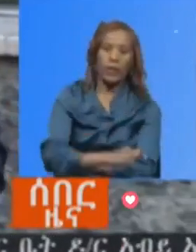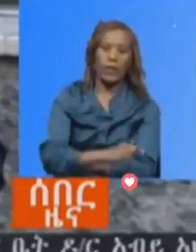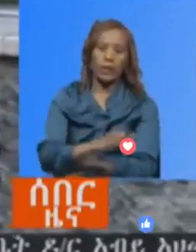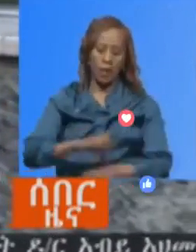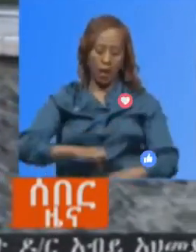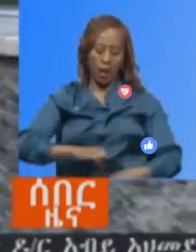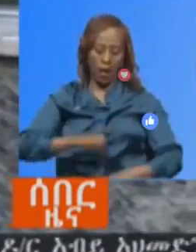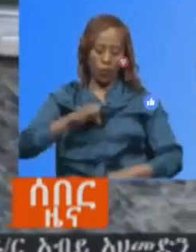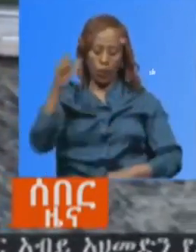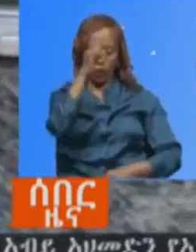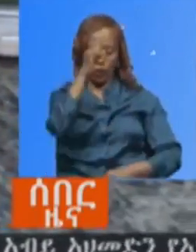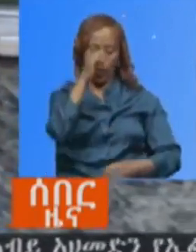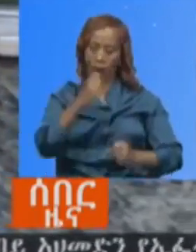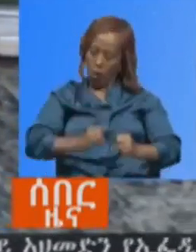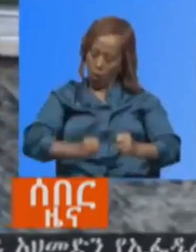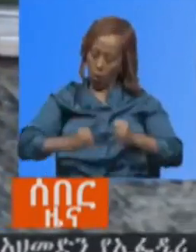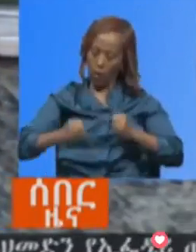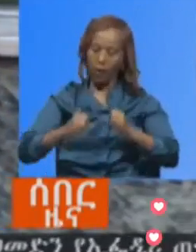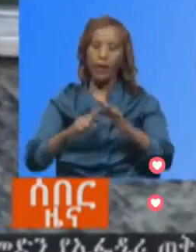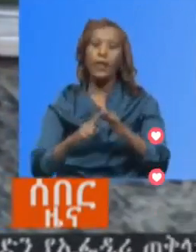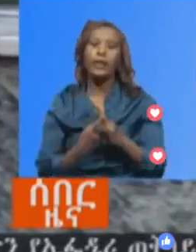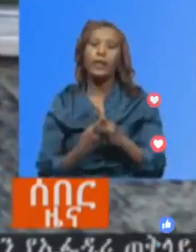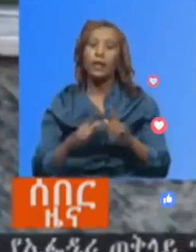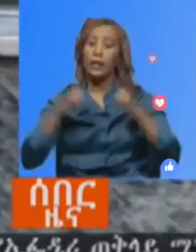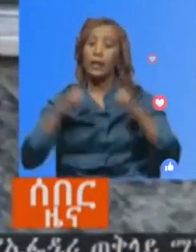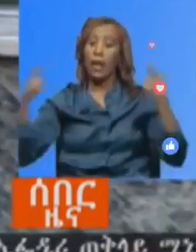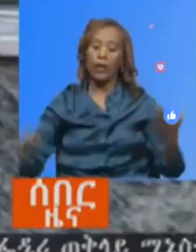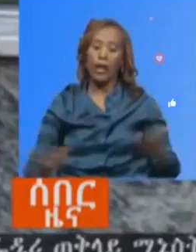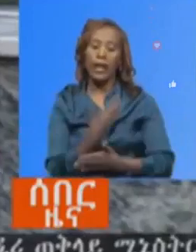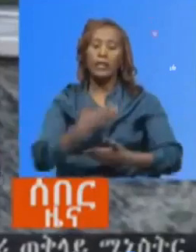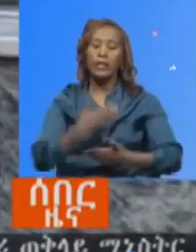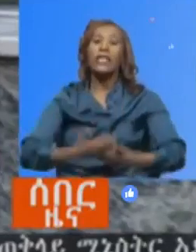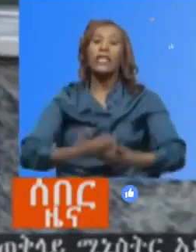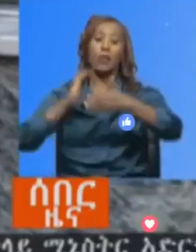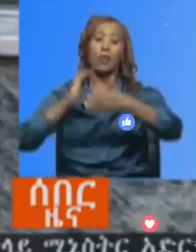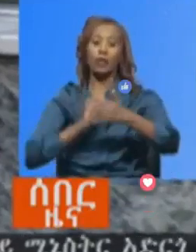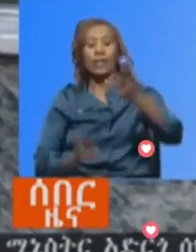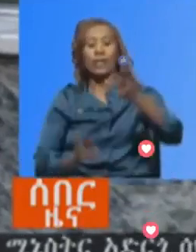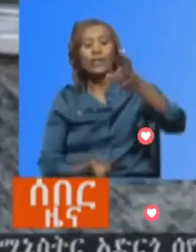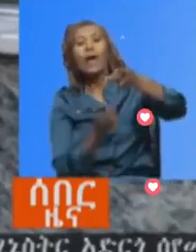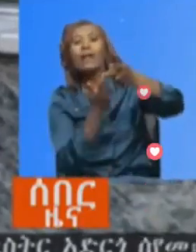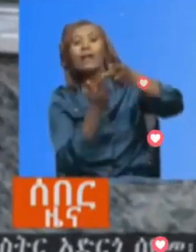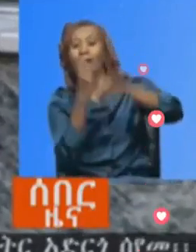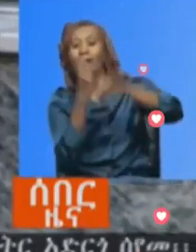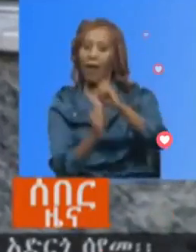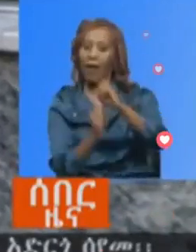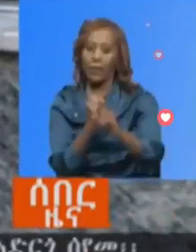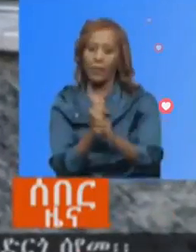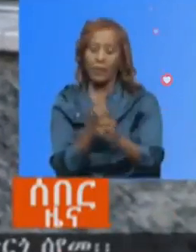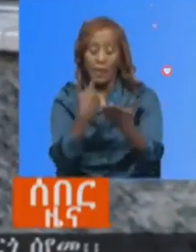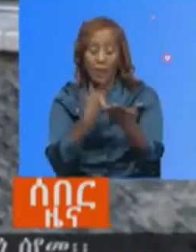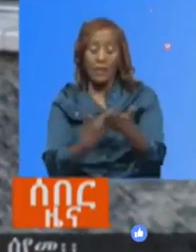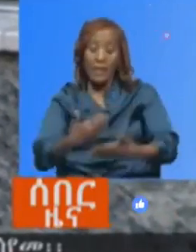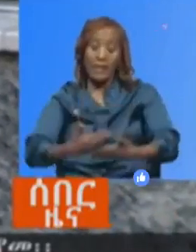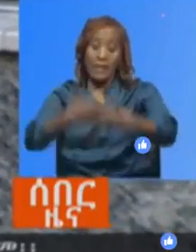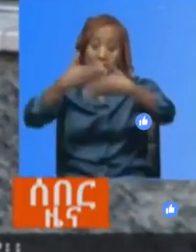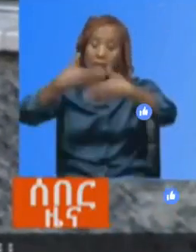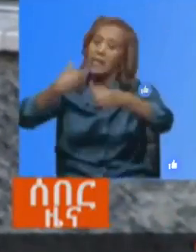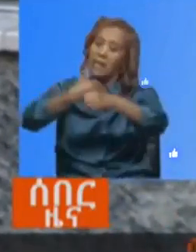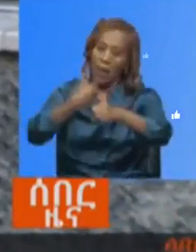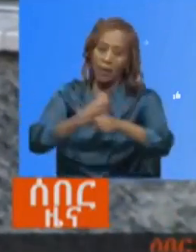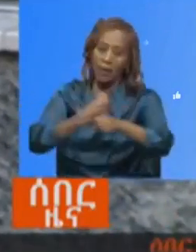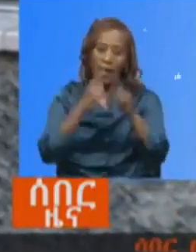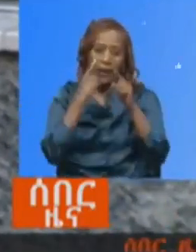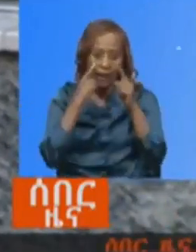በአኩሪ ኢትዮጵያዊ ወኔ የተጀመረው ታላቁ የህዳሴ ግድባችን 7ኛ አመት ነው በዚህ ግድብ ግንባታ